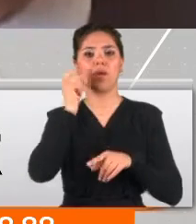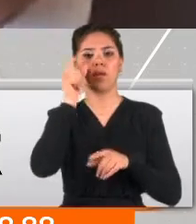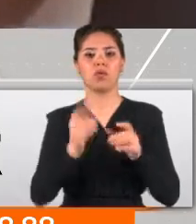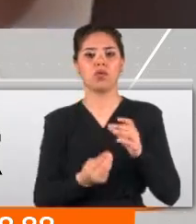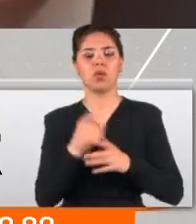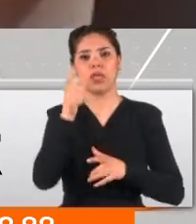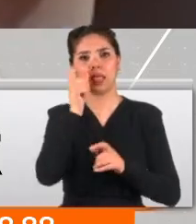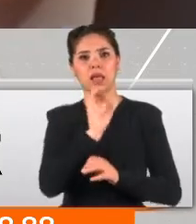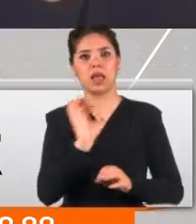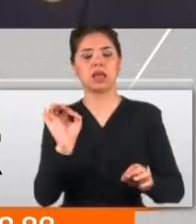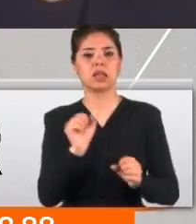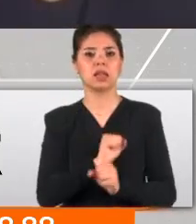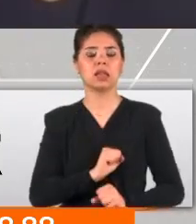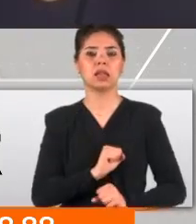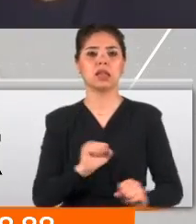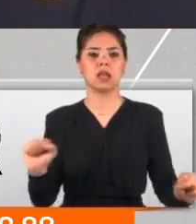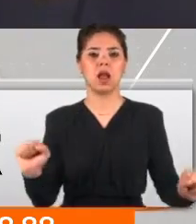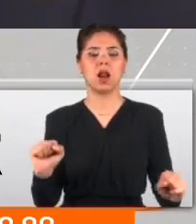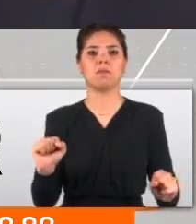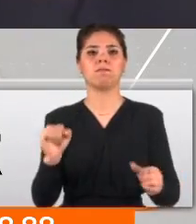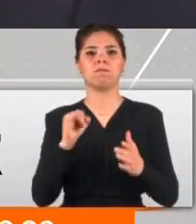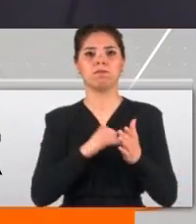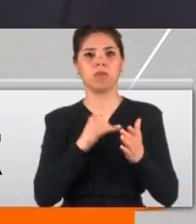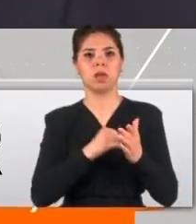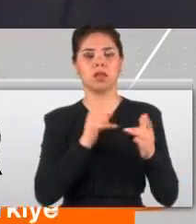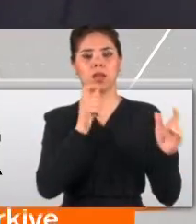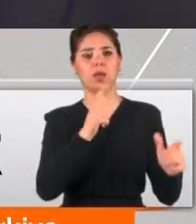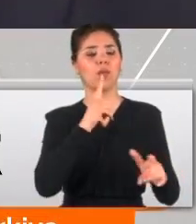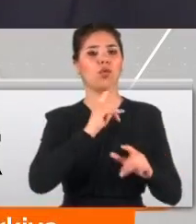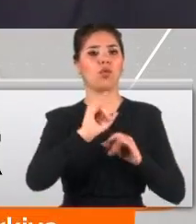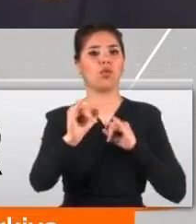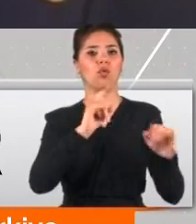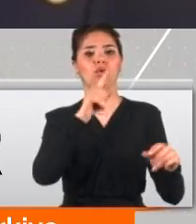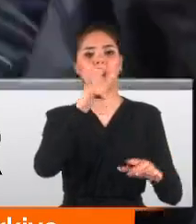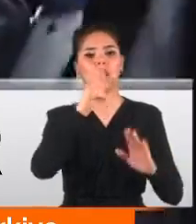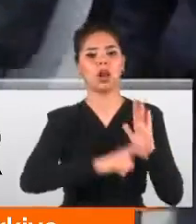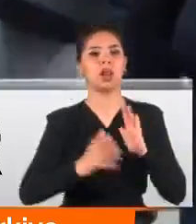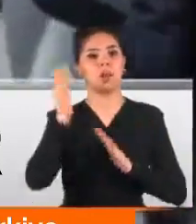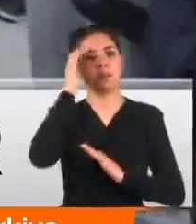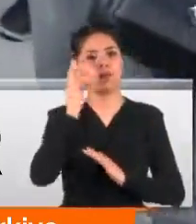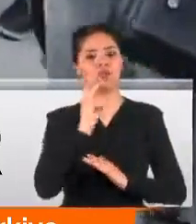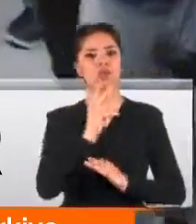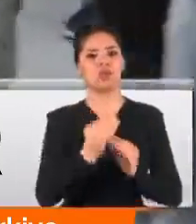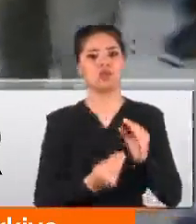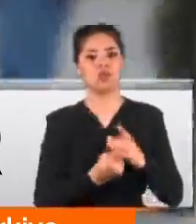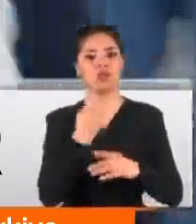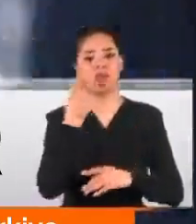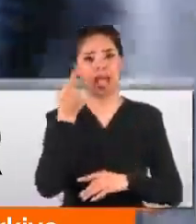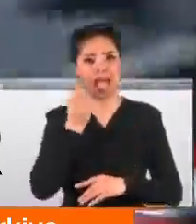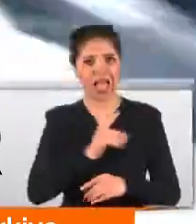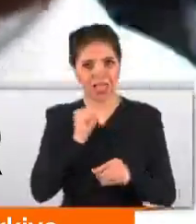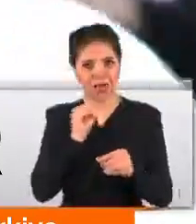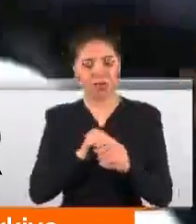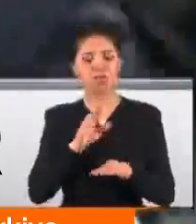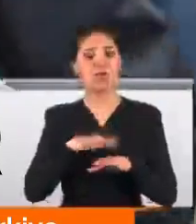çok pahalıya mal oldu partimize. Gaziantep'te sağa sola küfürler yazan birisi liste başı çıktı. Yener'de hem adaylık için